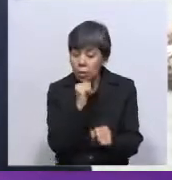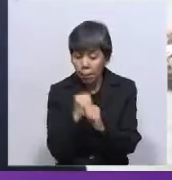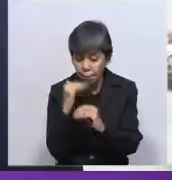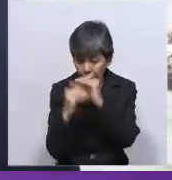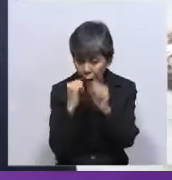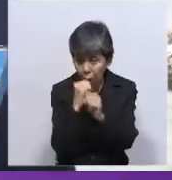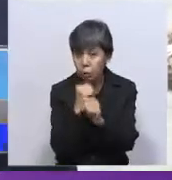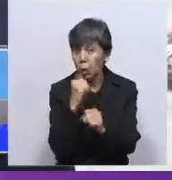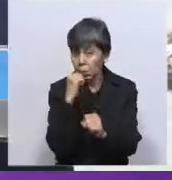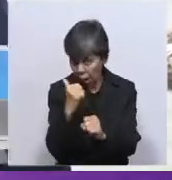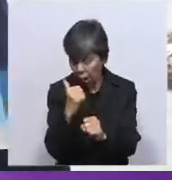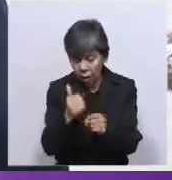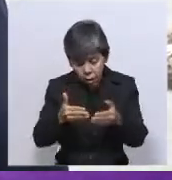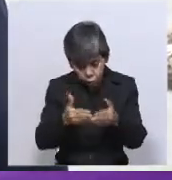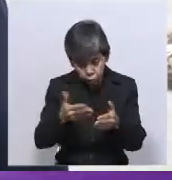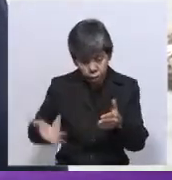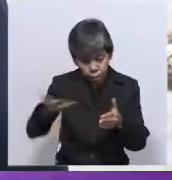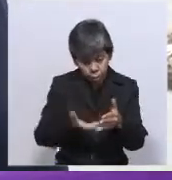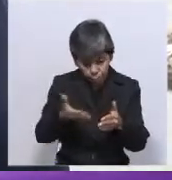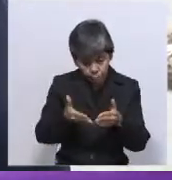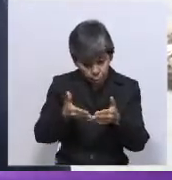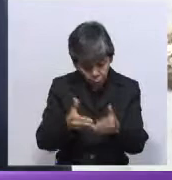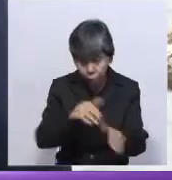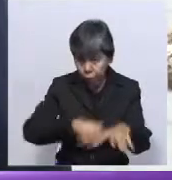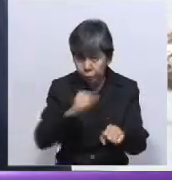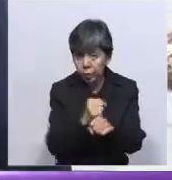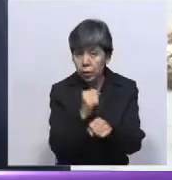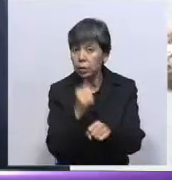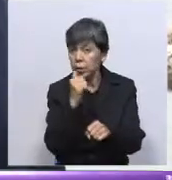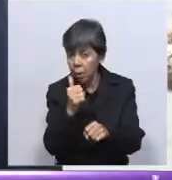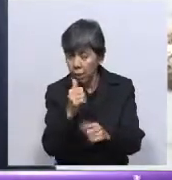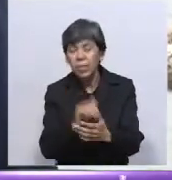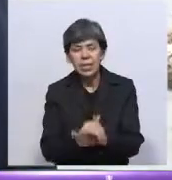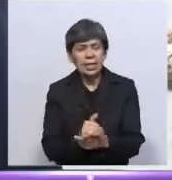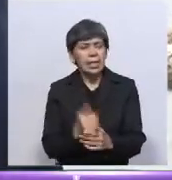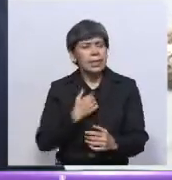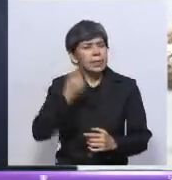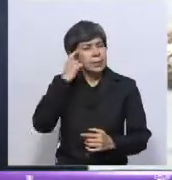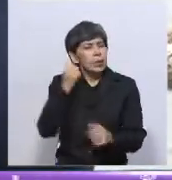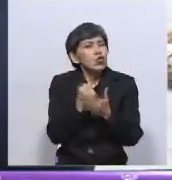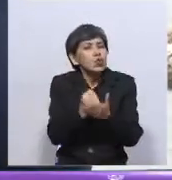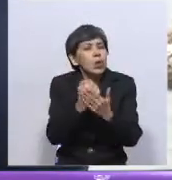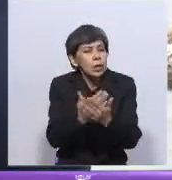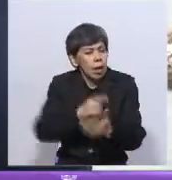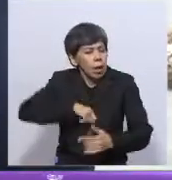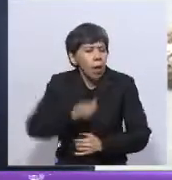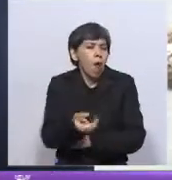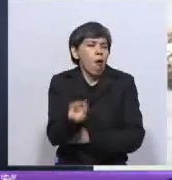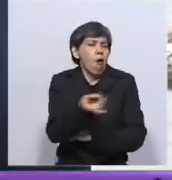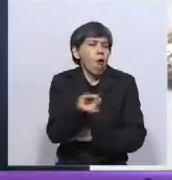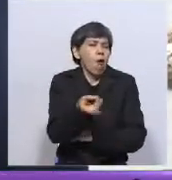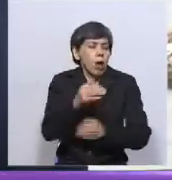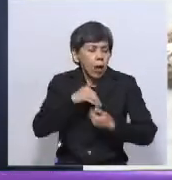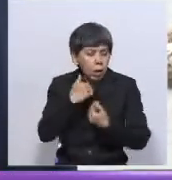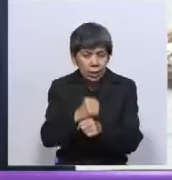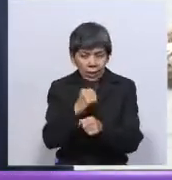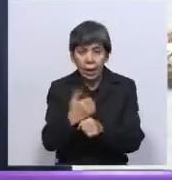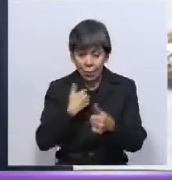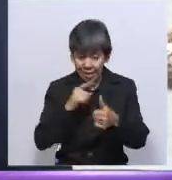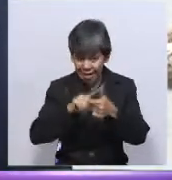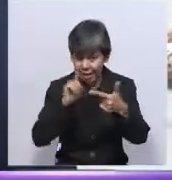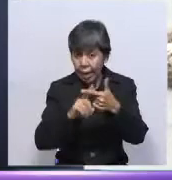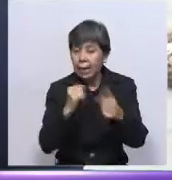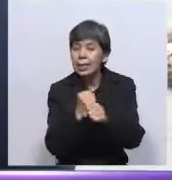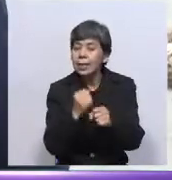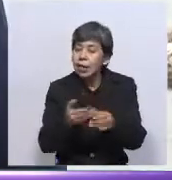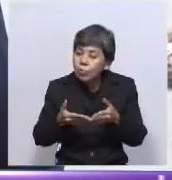การพัฒนาศักยภาพการขนส่งสินค้าทางน้ำให้มีประสิทธิภาพมากยิ่งขึ้นซึ่งนอกจากจะช่วยลดต้นทุนทางด้านโลจิสติกแล้วยังเป็นการ